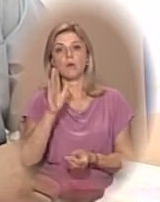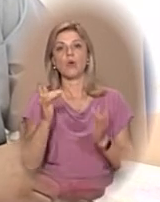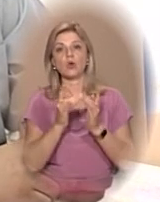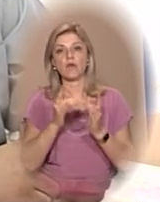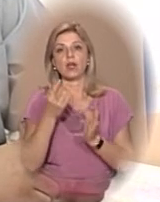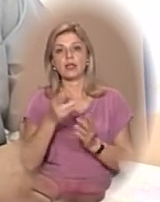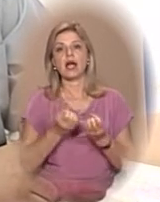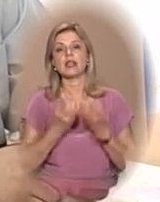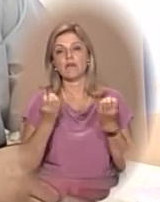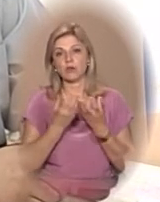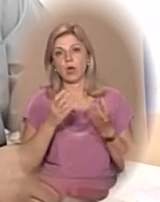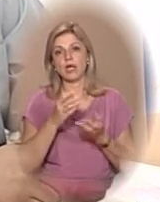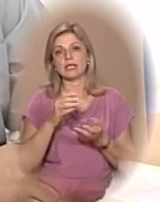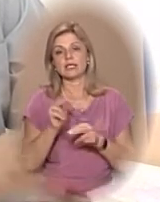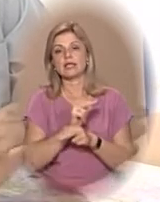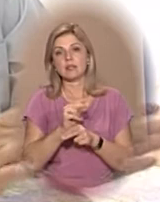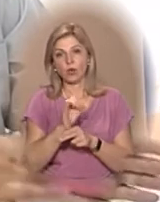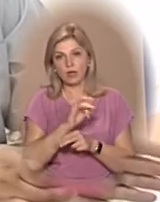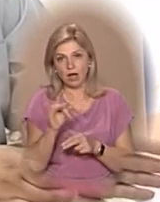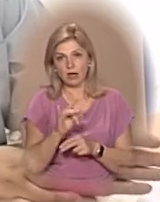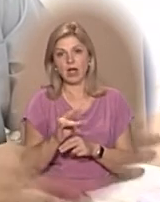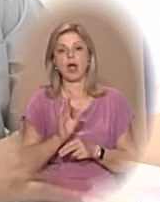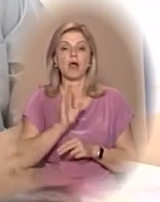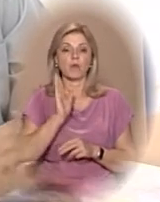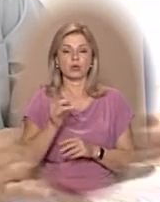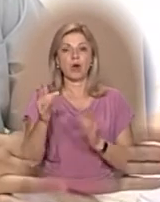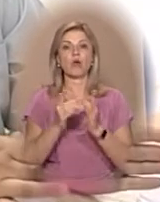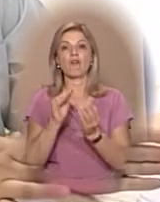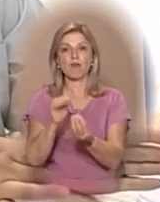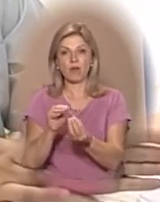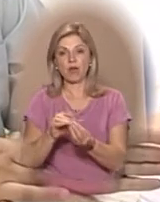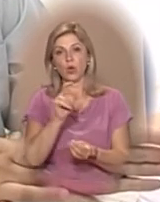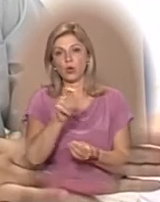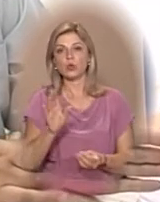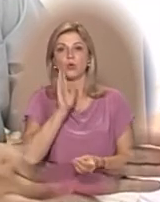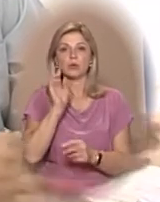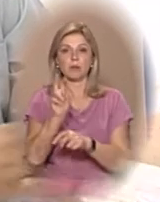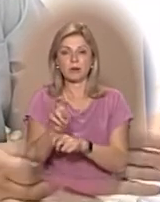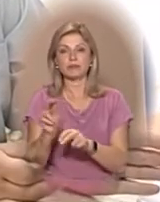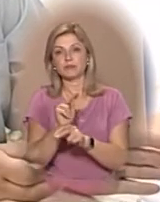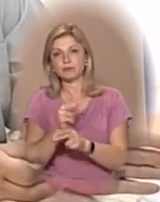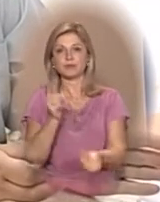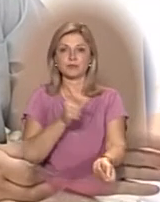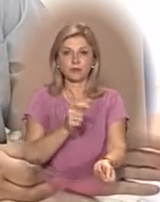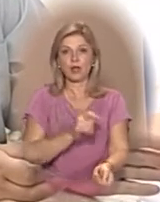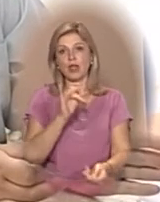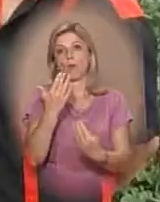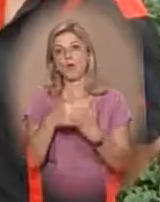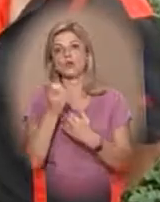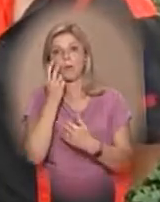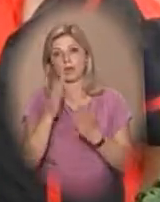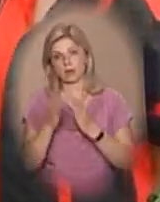ті ж 10 ліжок, якщо вони необхідні. Пацієнт зранку прийшов, отримав всі необхідні маніпуляції, процедури і після обіду пішов